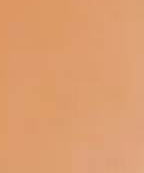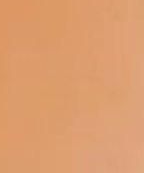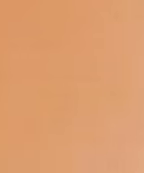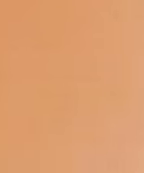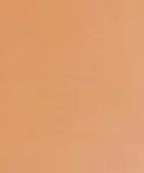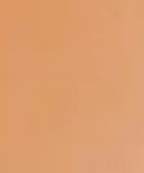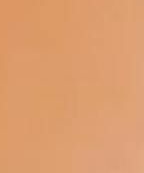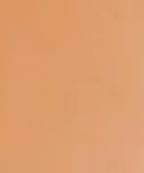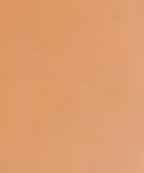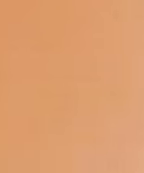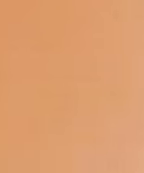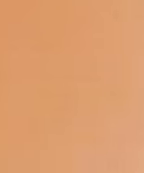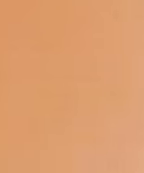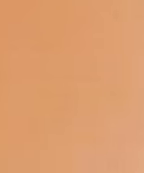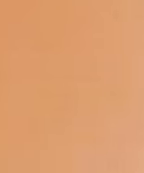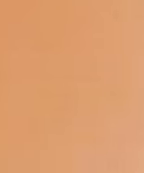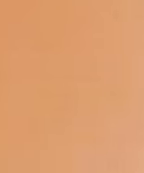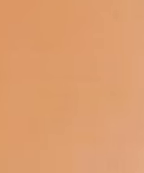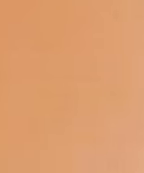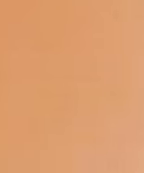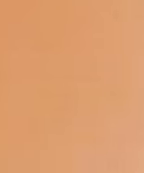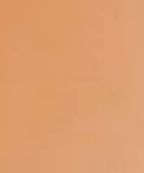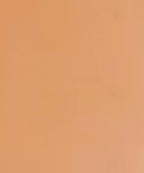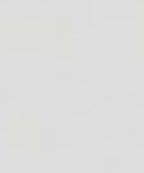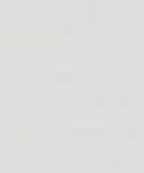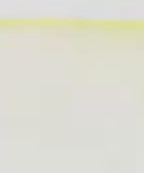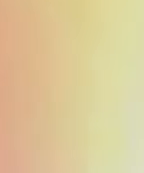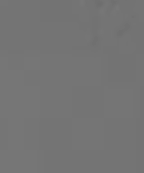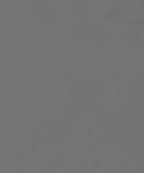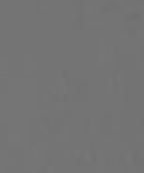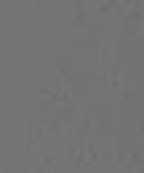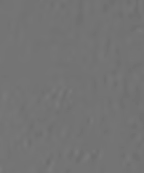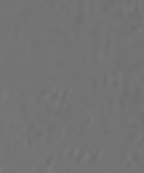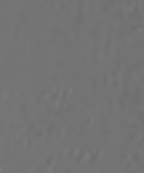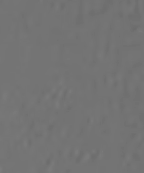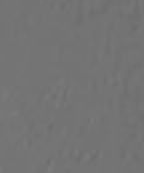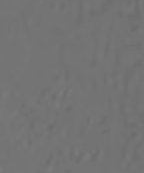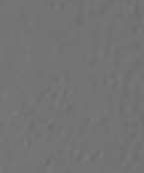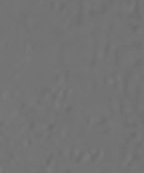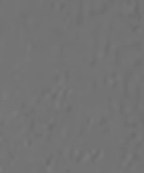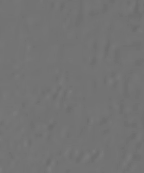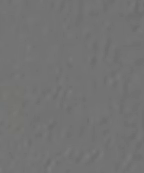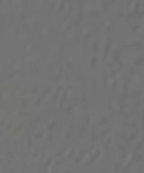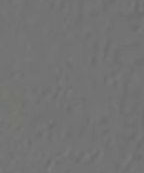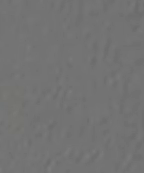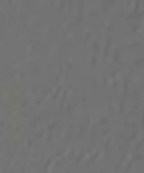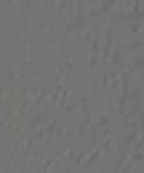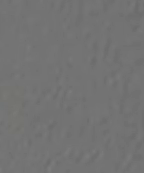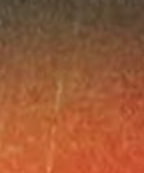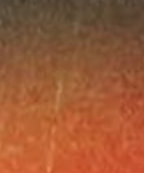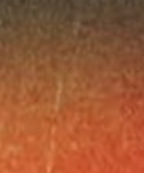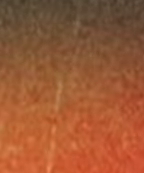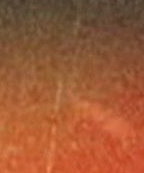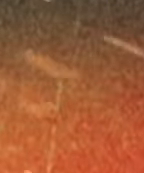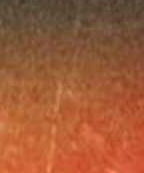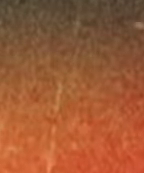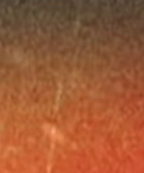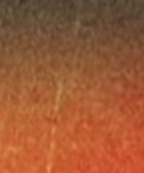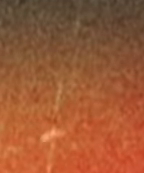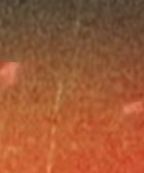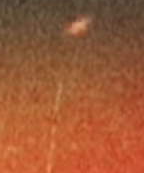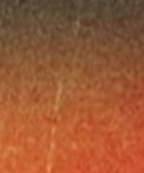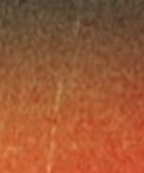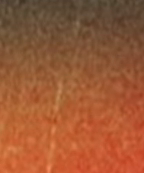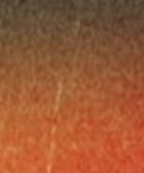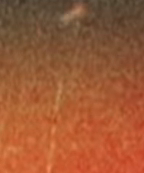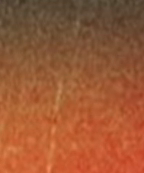mapitulpo. Salamat sa'yo idol mapitulpo. Ika'y sanda.